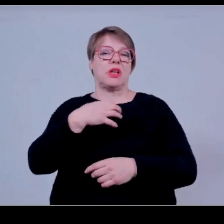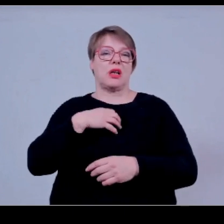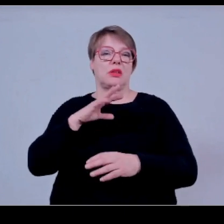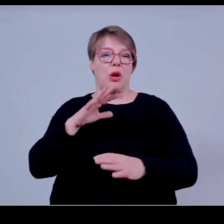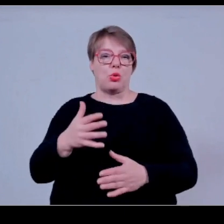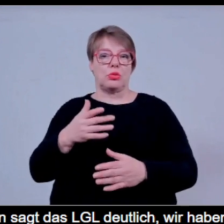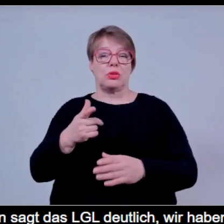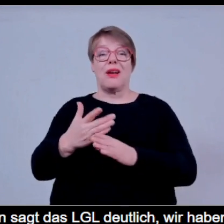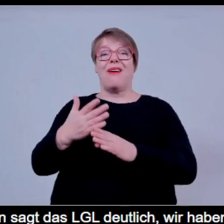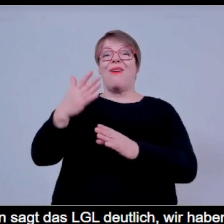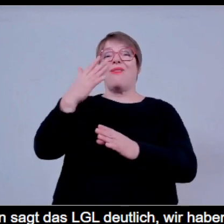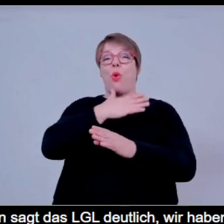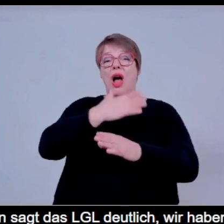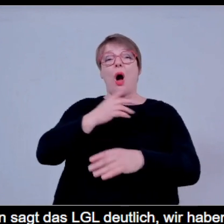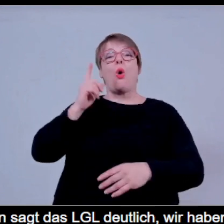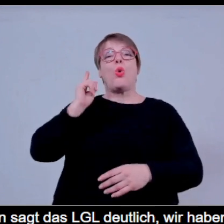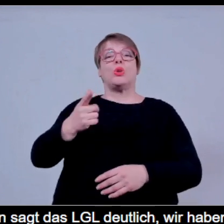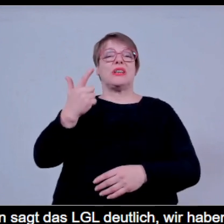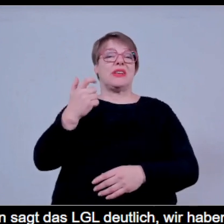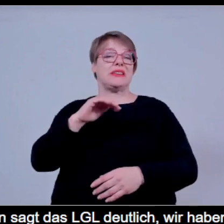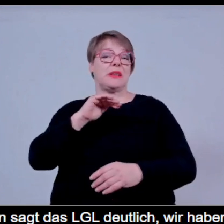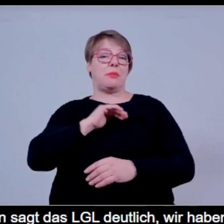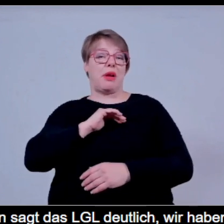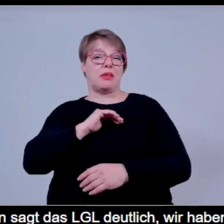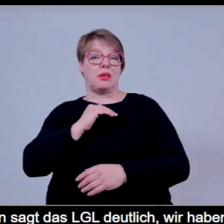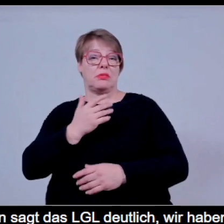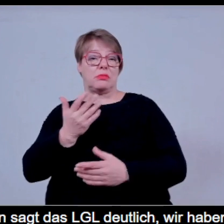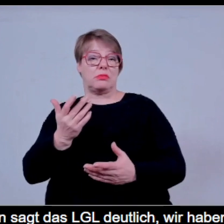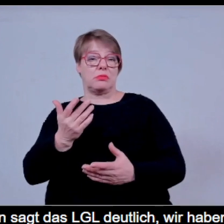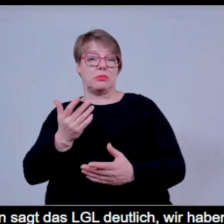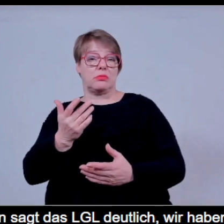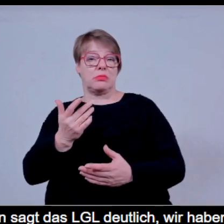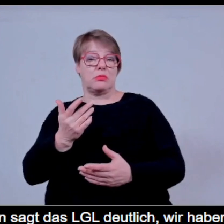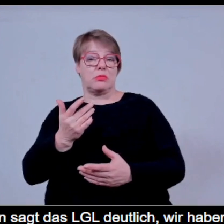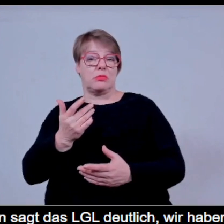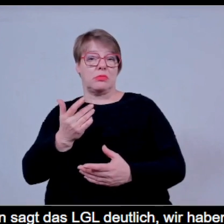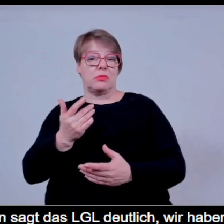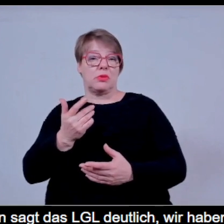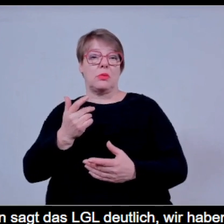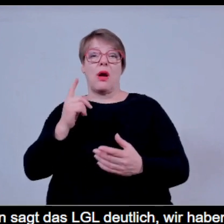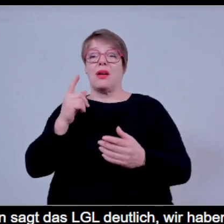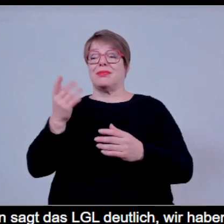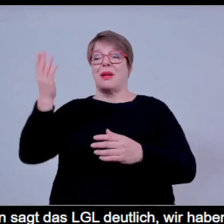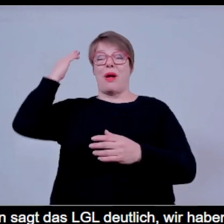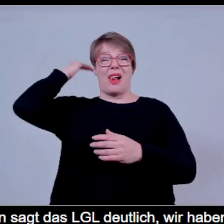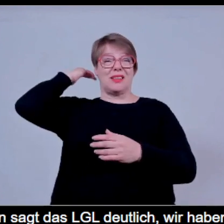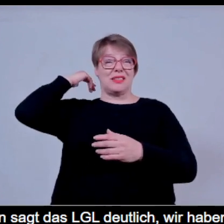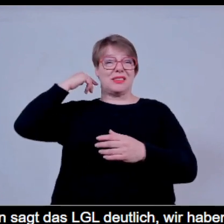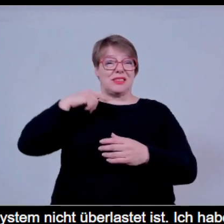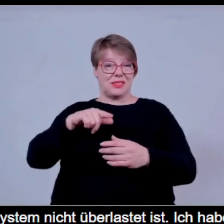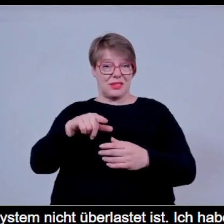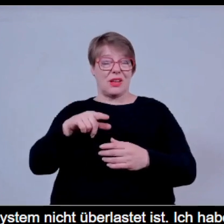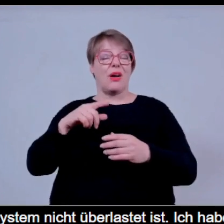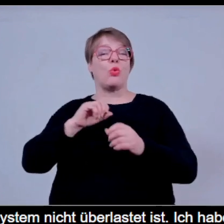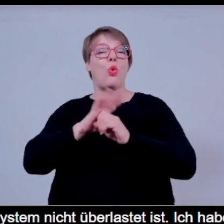geimpft und genesen sind, also einen anderen Immunstatus. Und das führt in der Abwägung zu der Entscheidung heute. Außerdem darf ja jeder